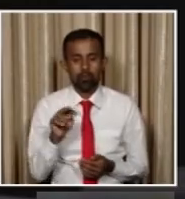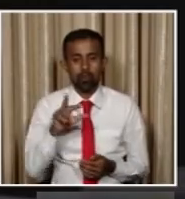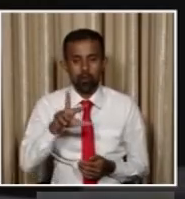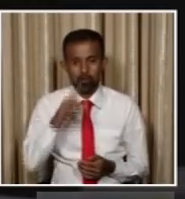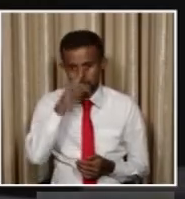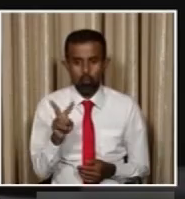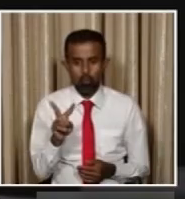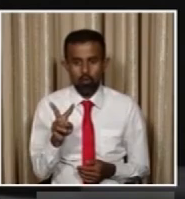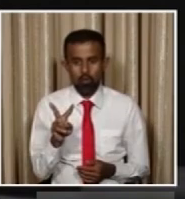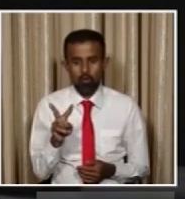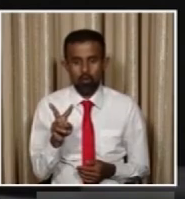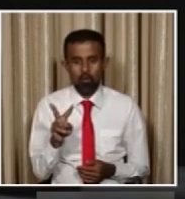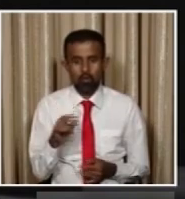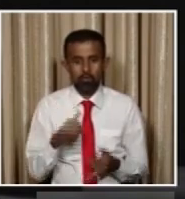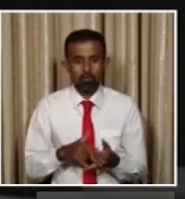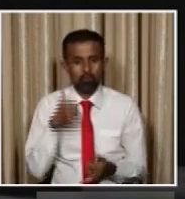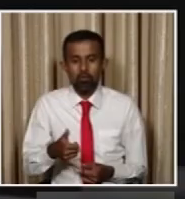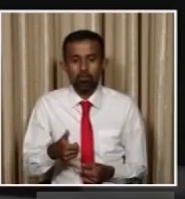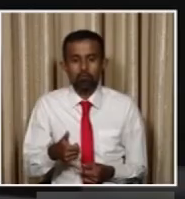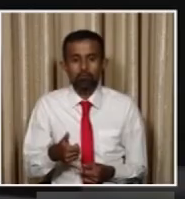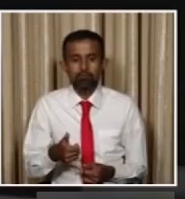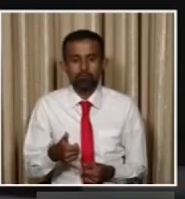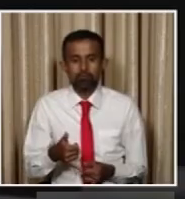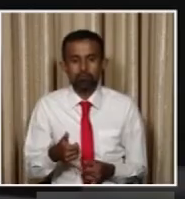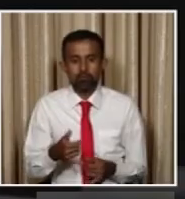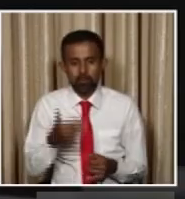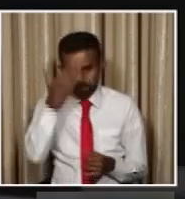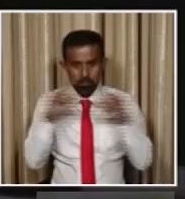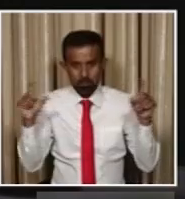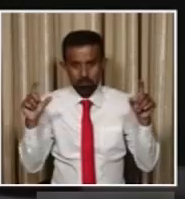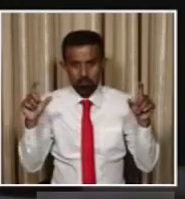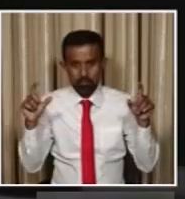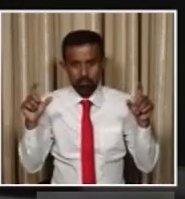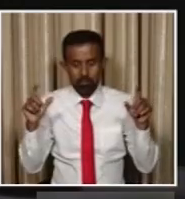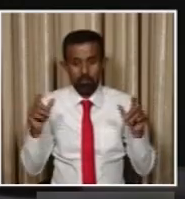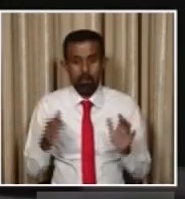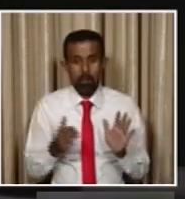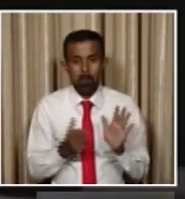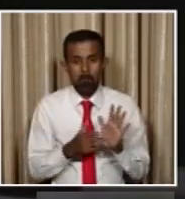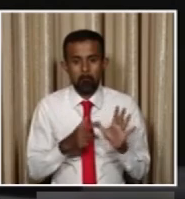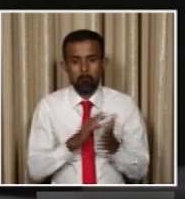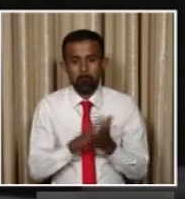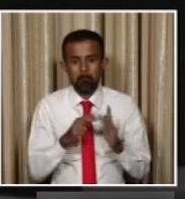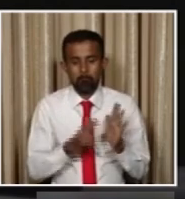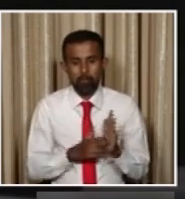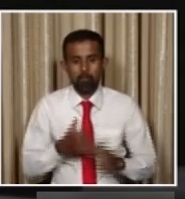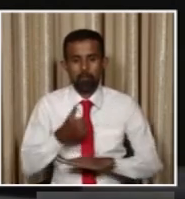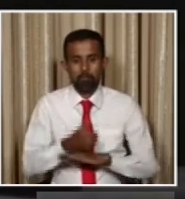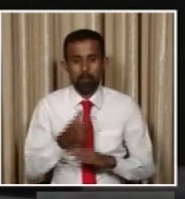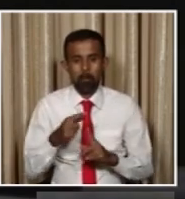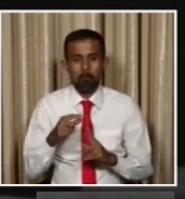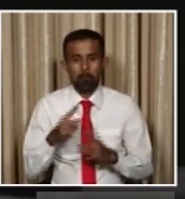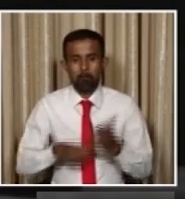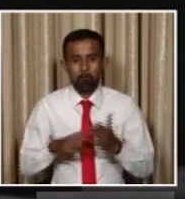වෙනි මාසේ 12 වෙනිදා සමගි ජන බල වේගයේ ලෙටර්හෙඩ් එක යටතේ මහින්ද දේශප්‍රිය මහතා සභාපති මැතිවරණ